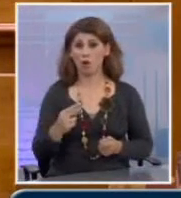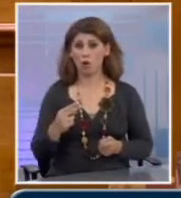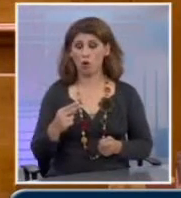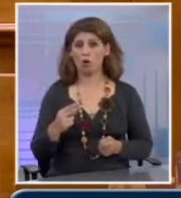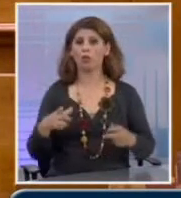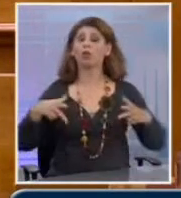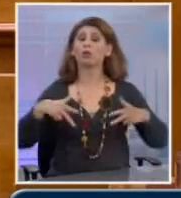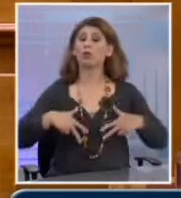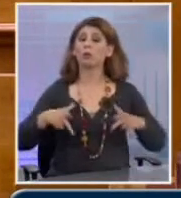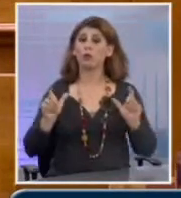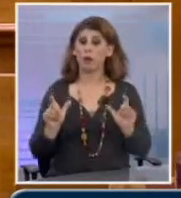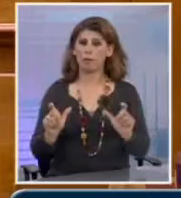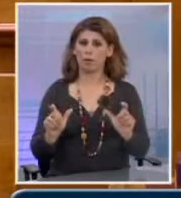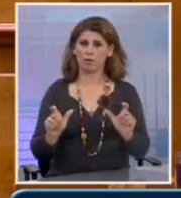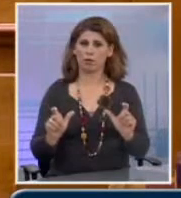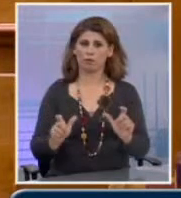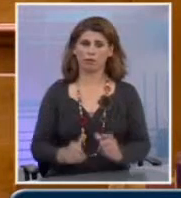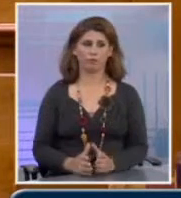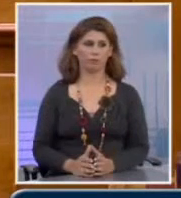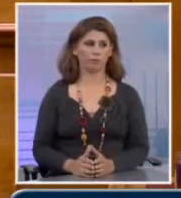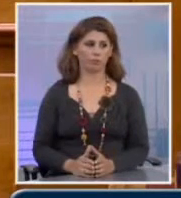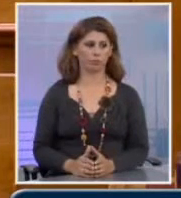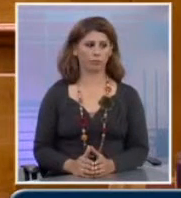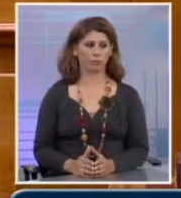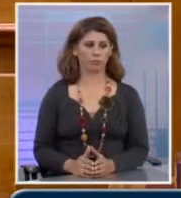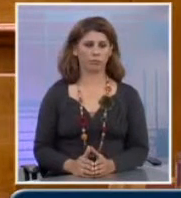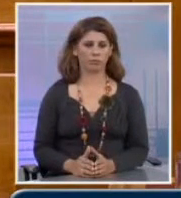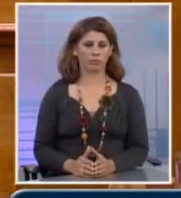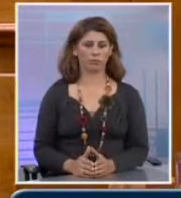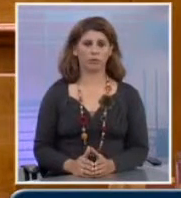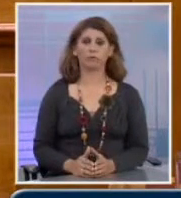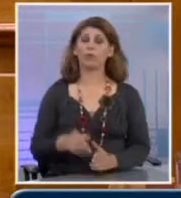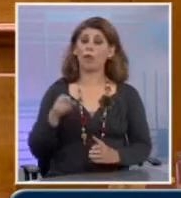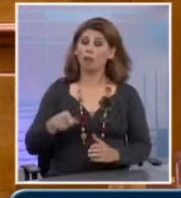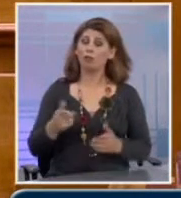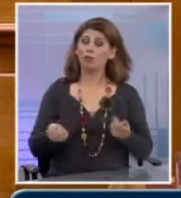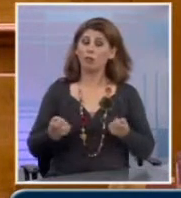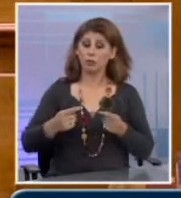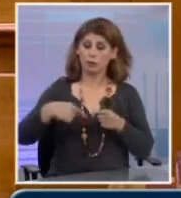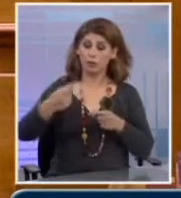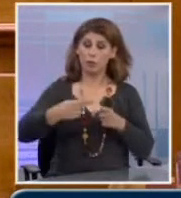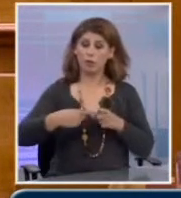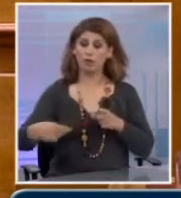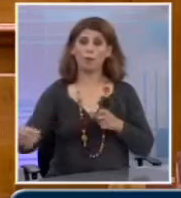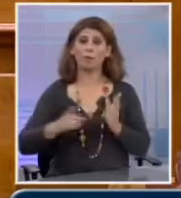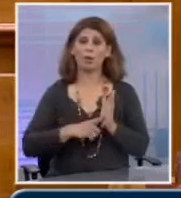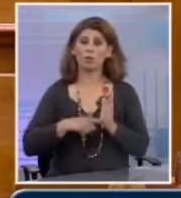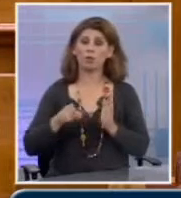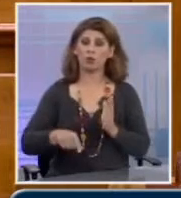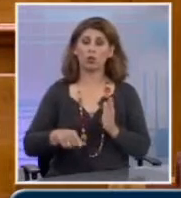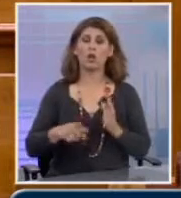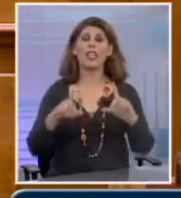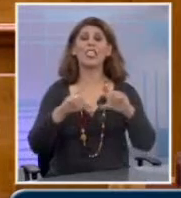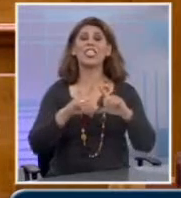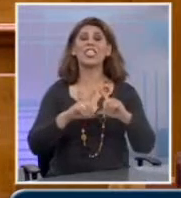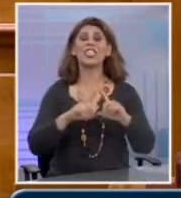του Υπουργείου Εθνικής Άμυνας. Σε αξιοποίηση που έρχεται την άλλη εβδομάδα με νόμο που είναι ήδη στη διάβγεια για